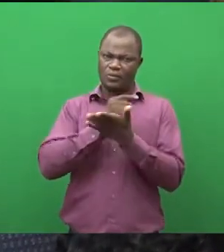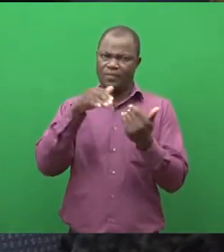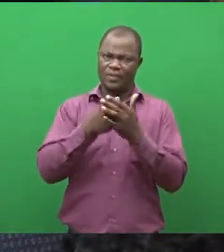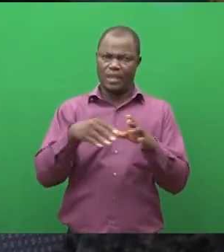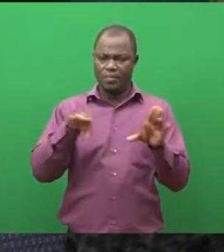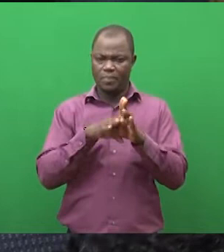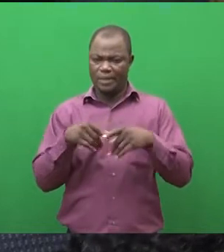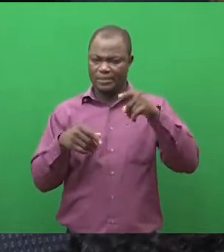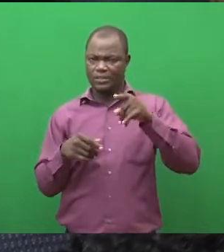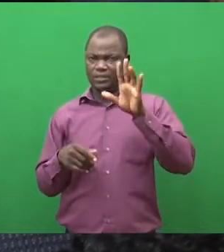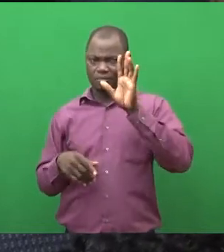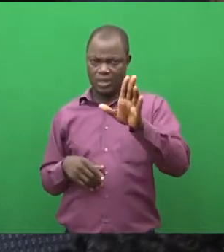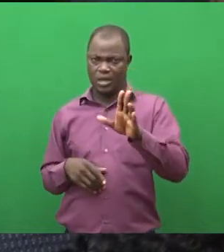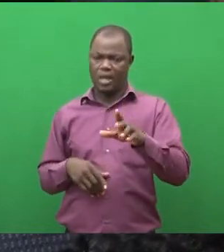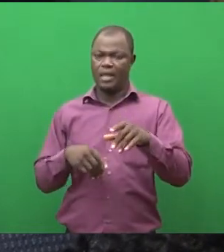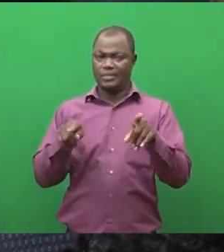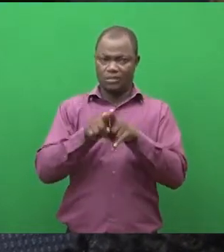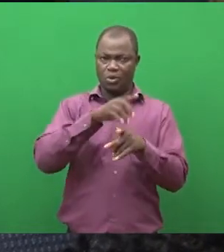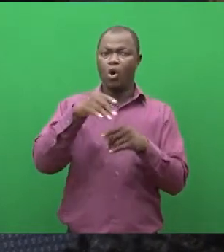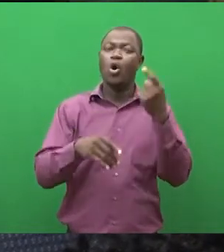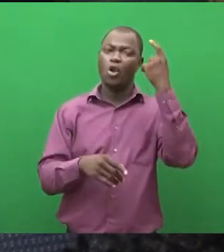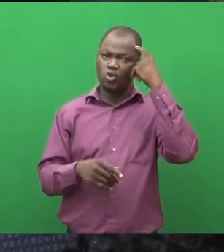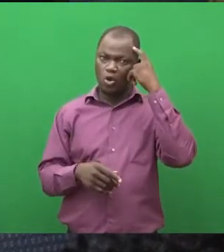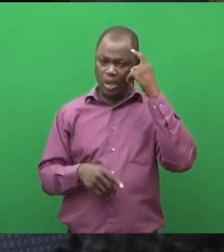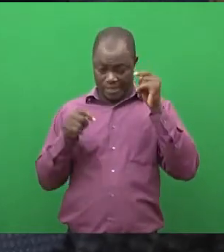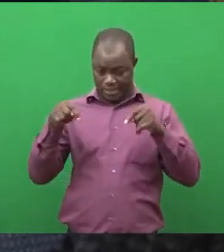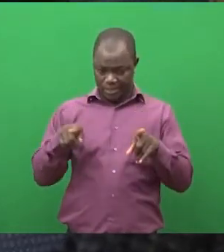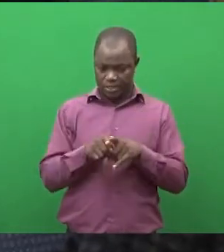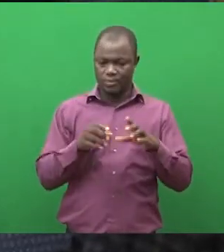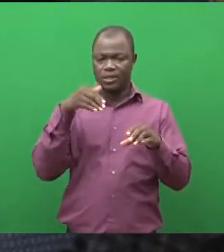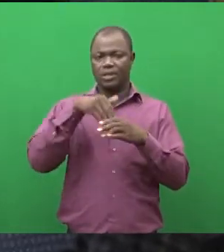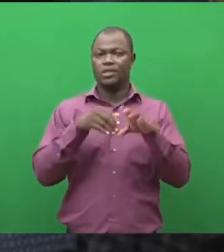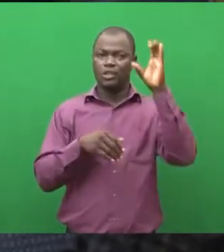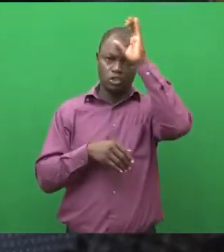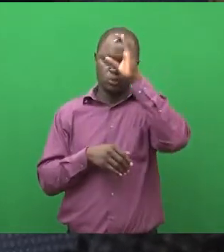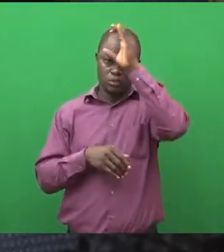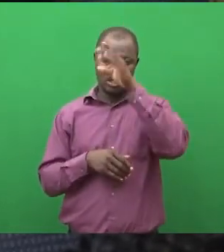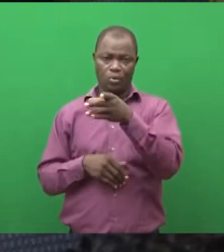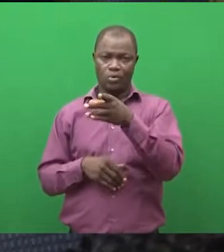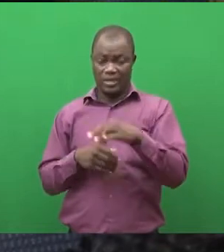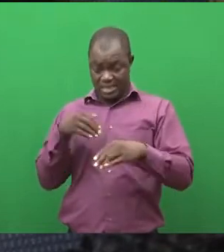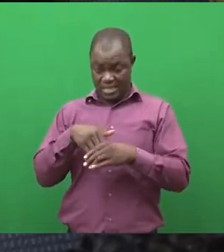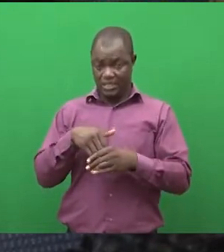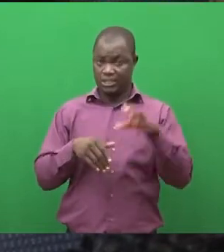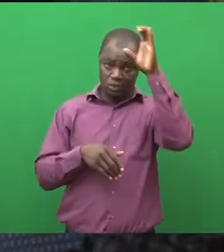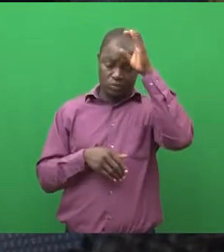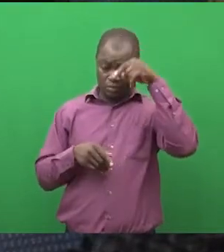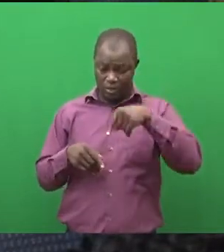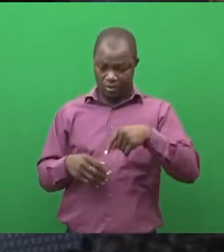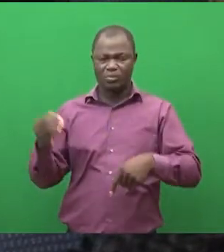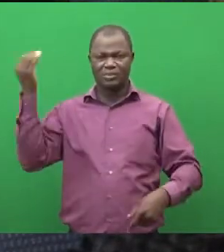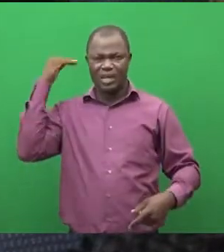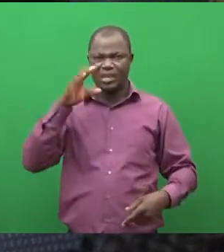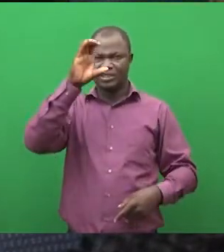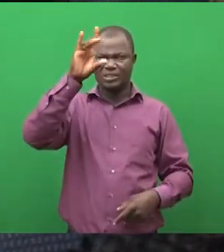ikoko vanovaudza kuti pamakamira panapa nhasi ngatiti pachitungwiza pachitungwiza pano ndopaive